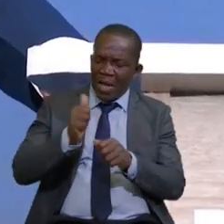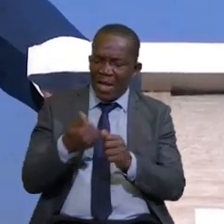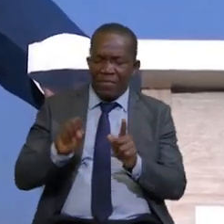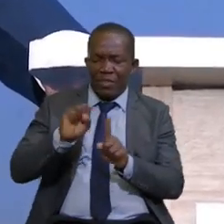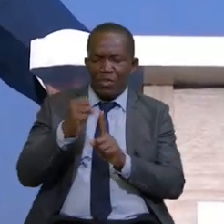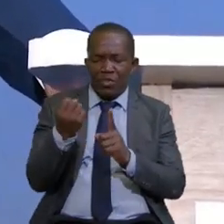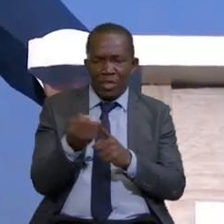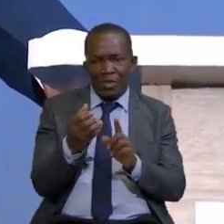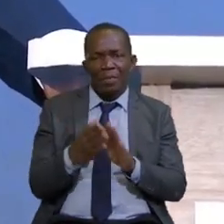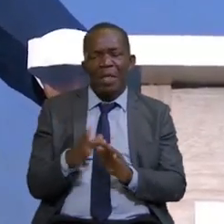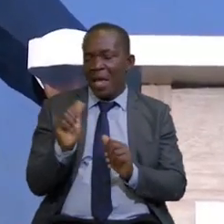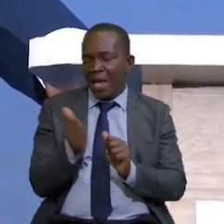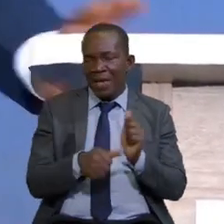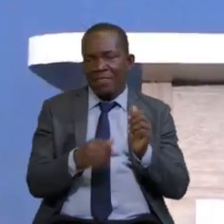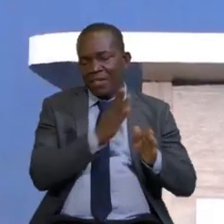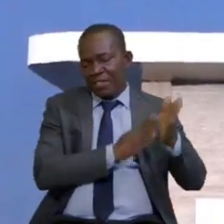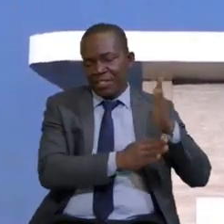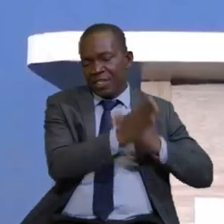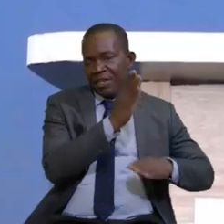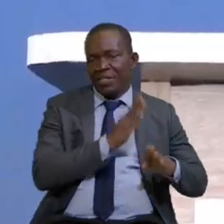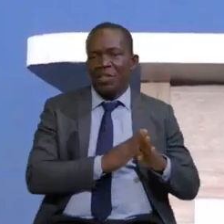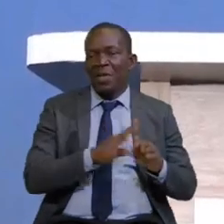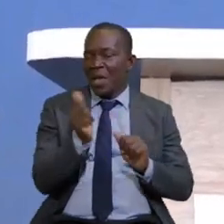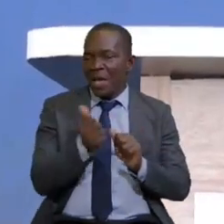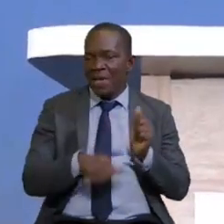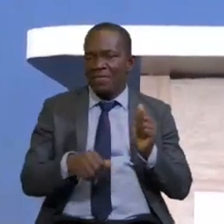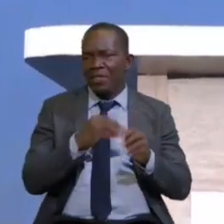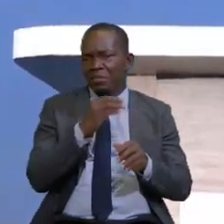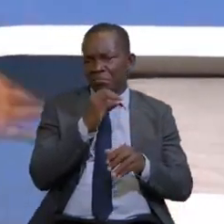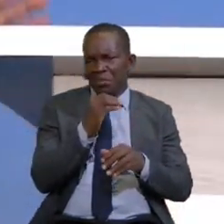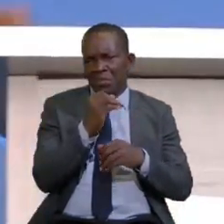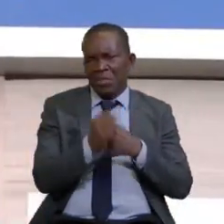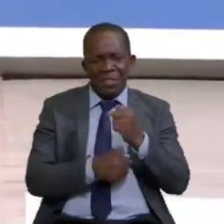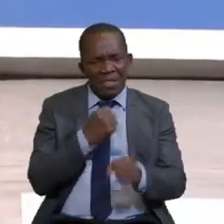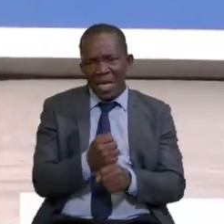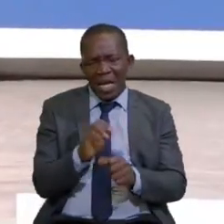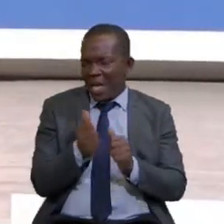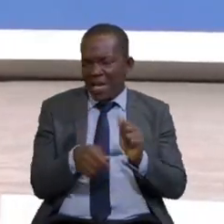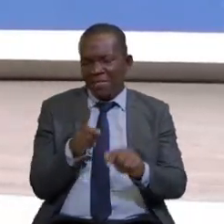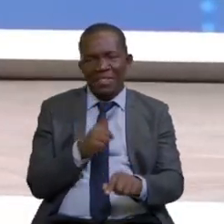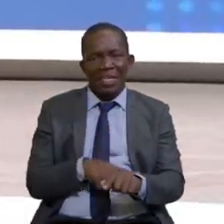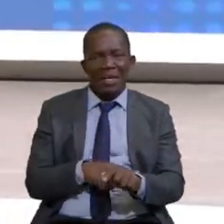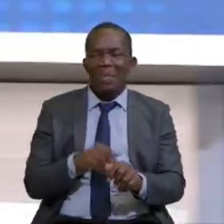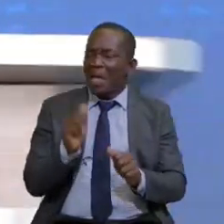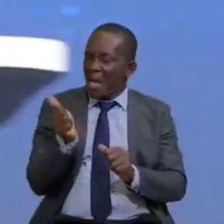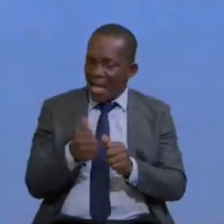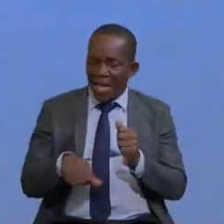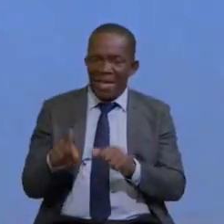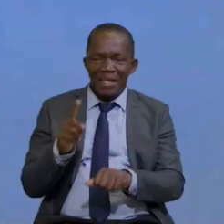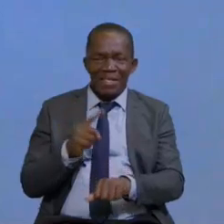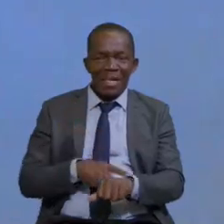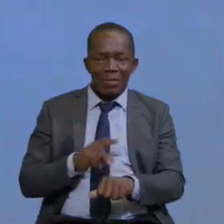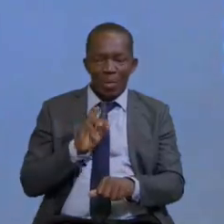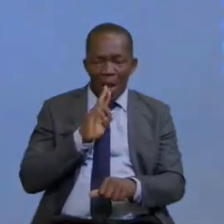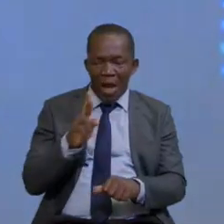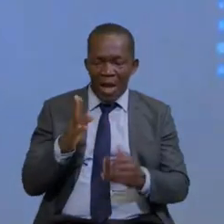génération, chaque siècle, chaque moment, et partout où nous sommes vivants,